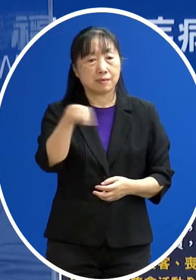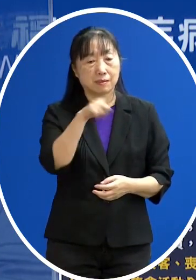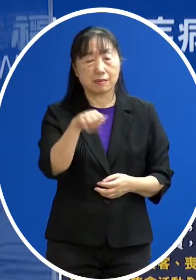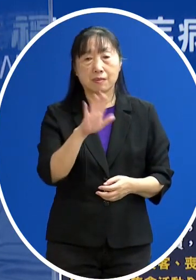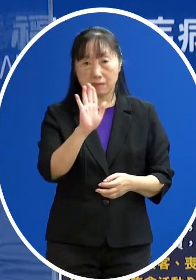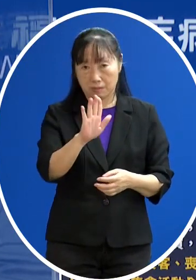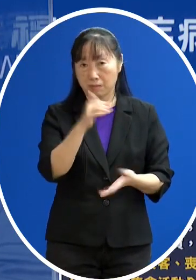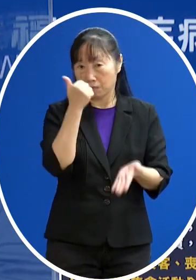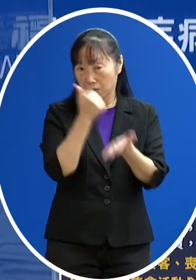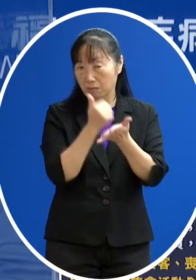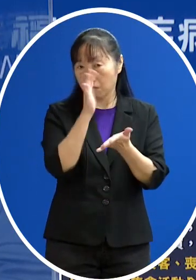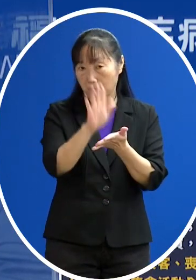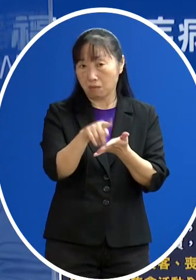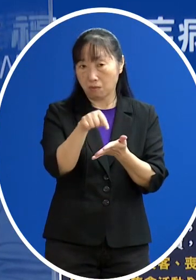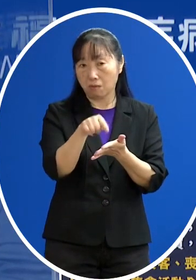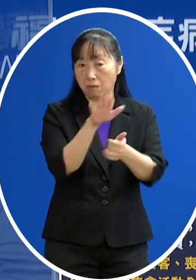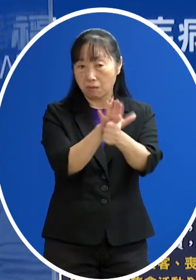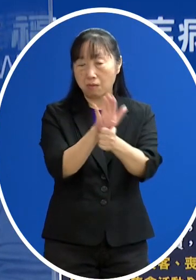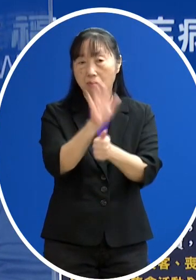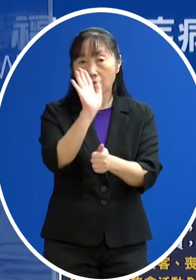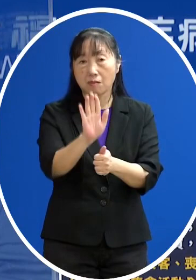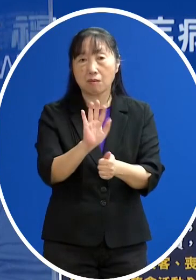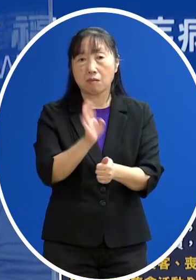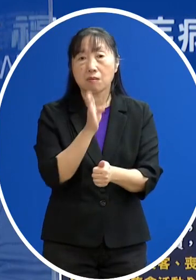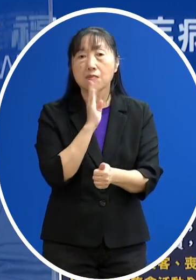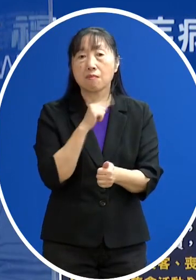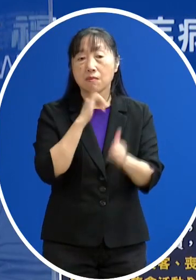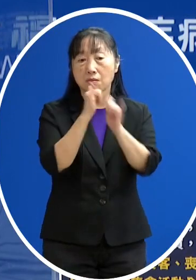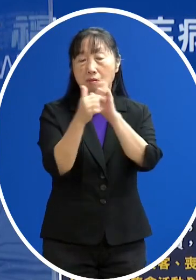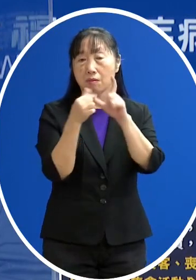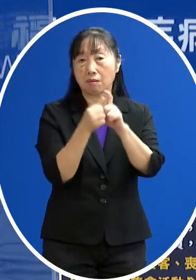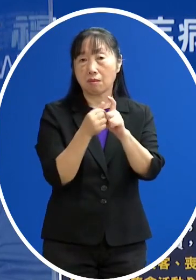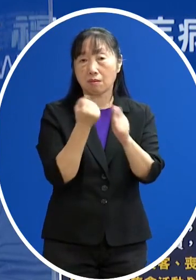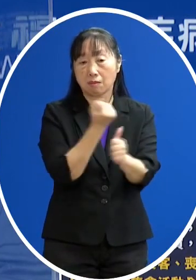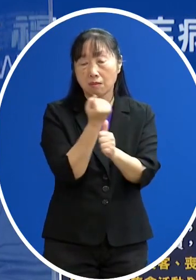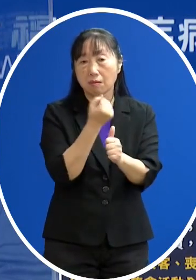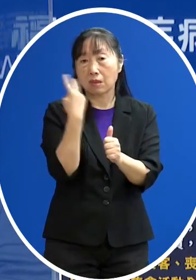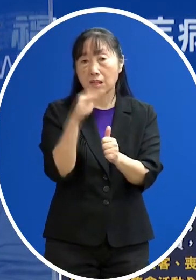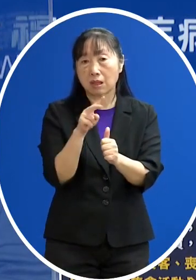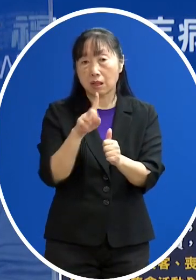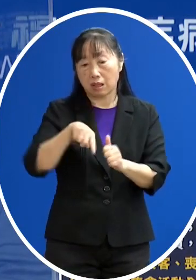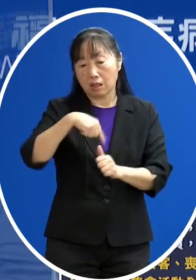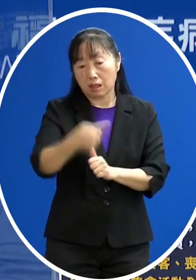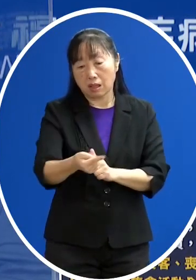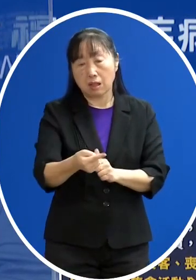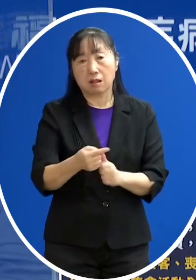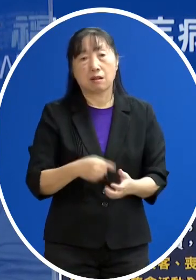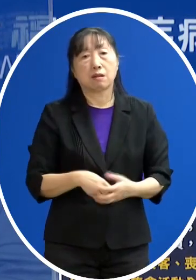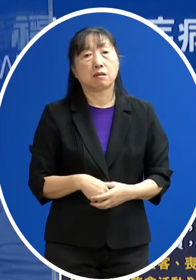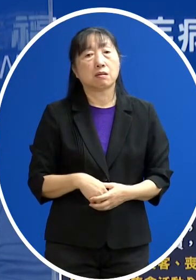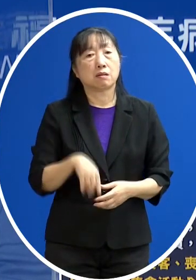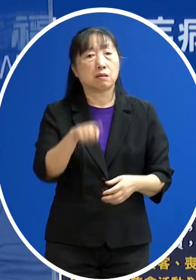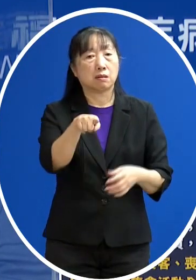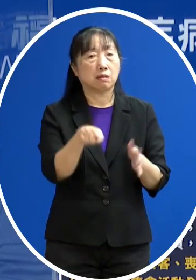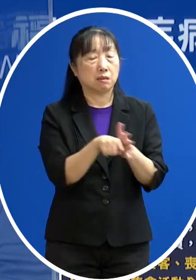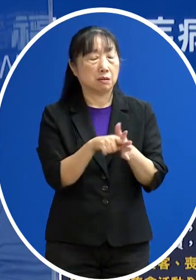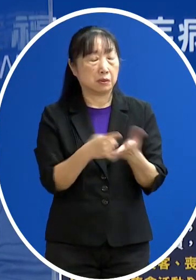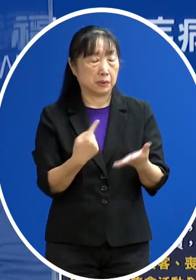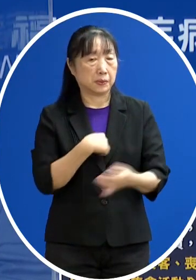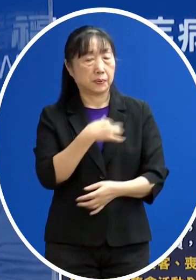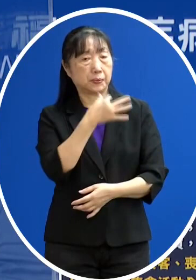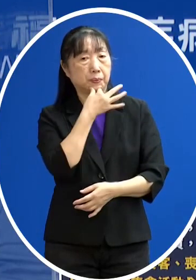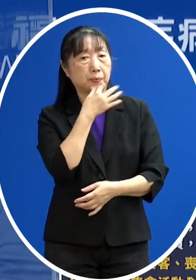到它的一个效果，好，但是要再靠社区的管制再往下压，那恐怕一个社会的代价会非常的